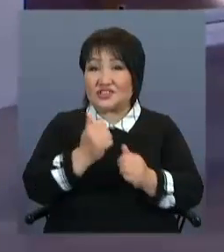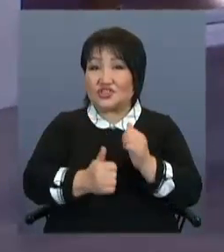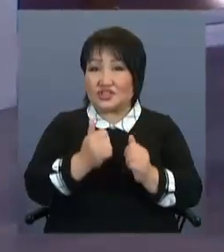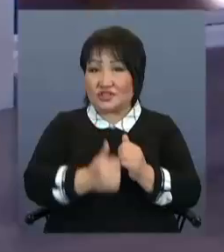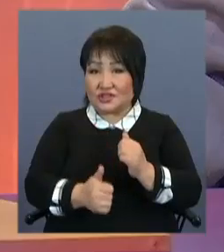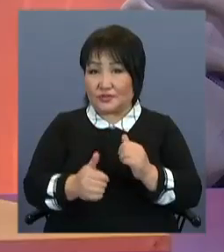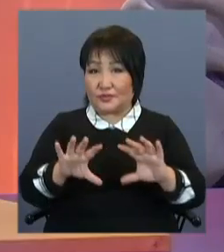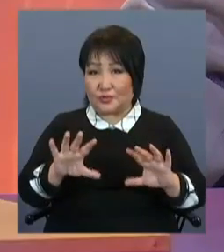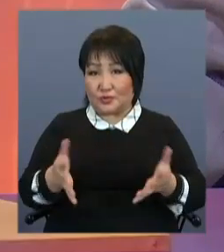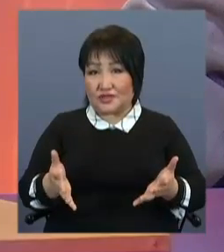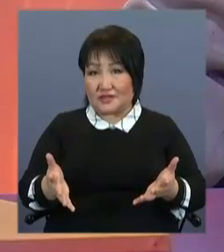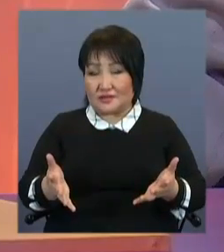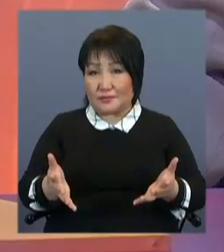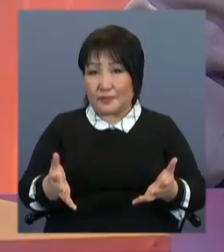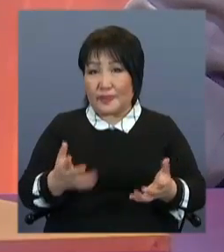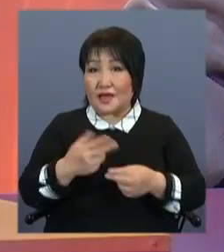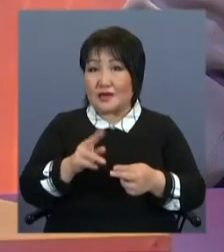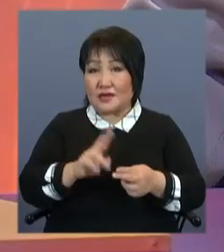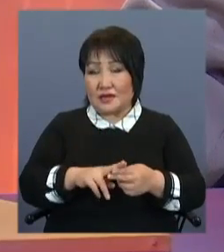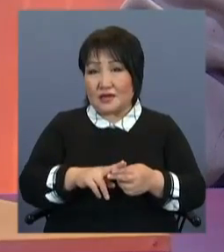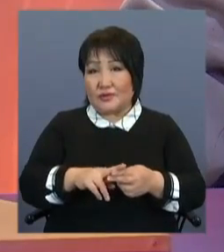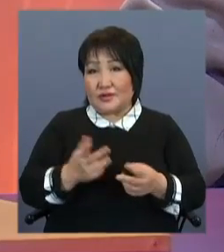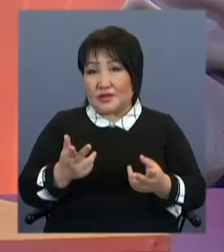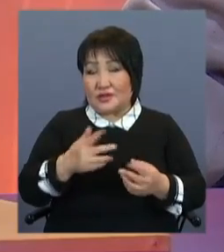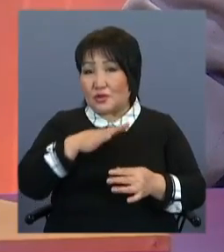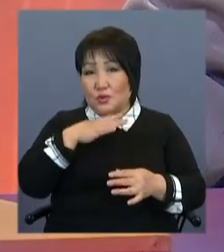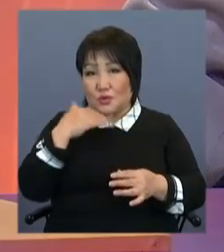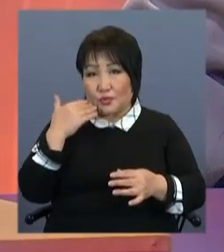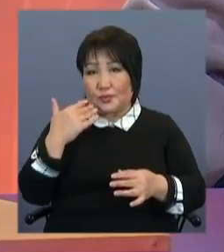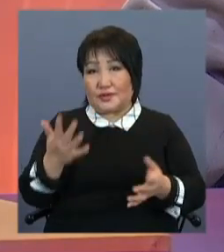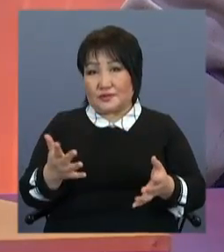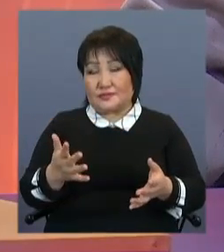туралы да көп әңгіме болған. Мына